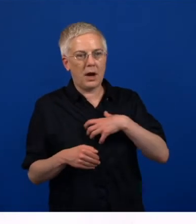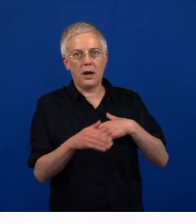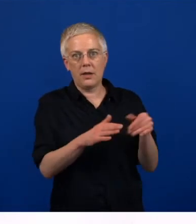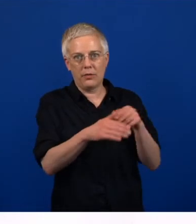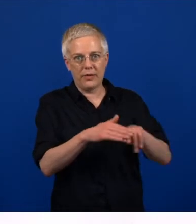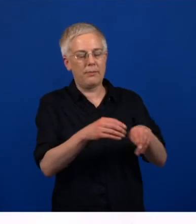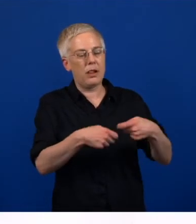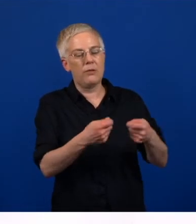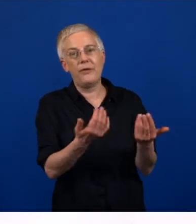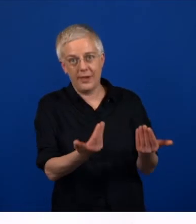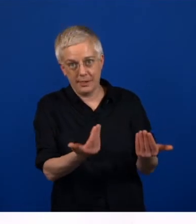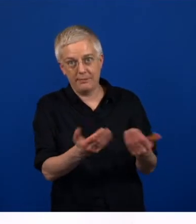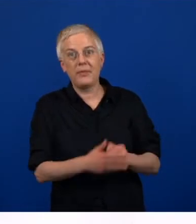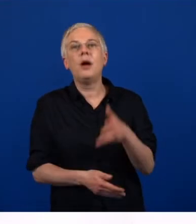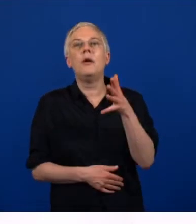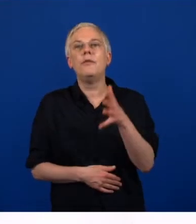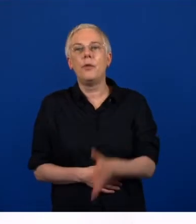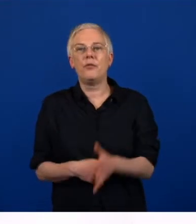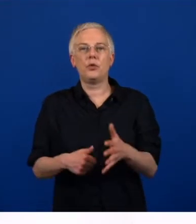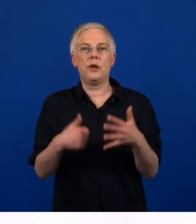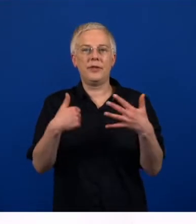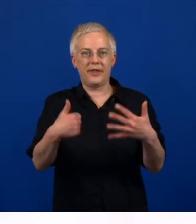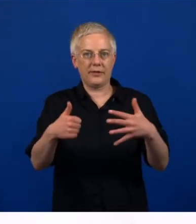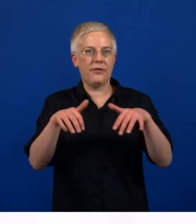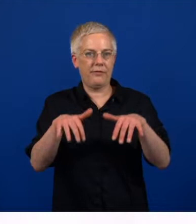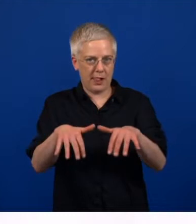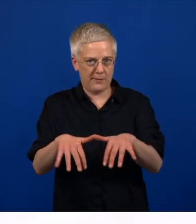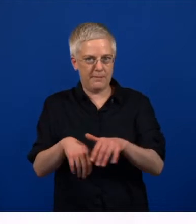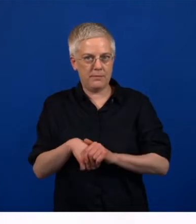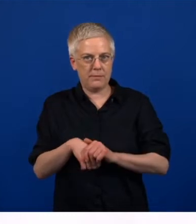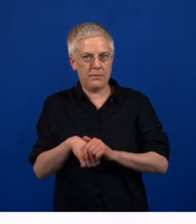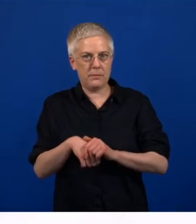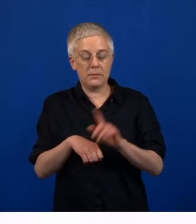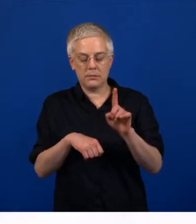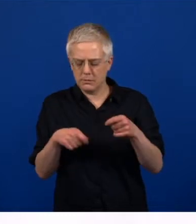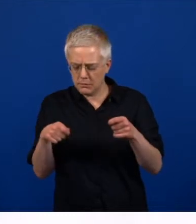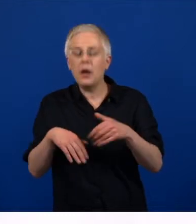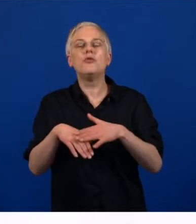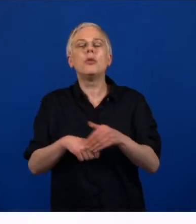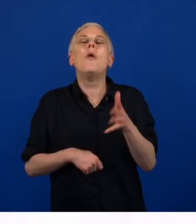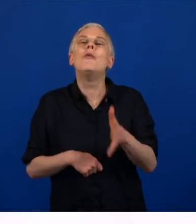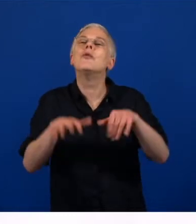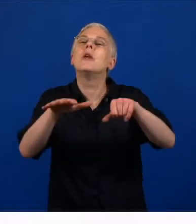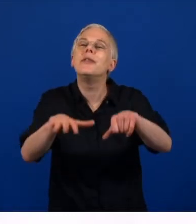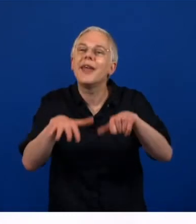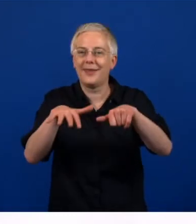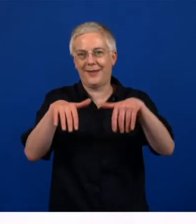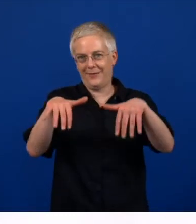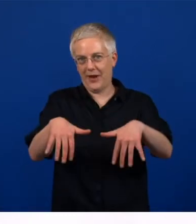506 Fälle. Entschuldigung, 516 Fälle, also 516 Patientinnen und Patienten,